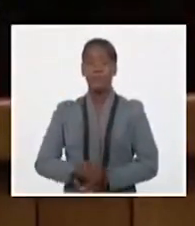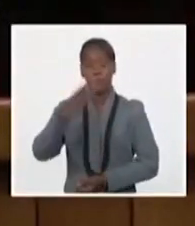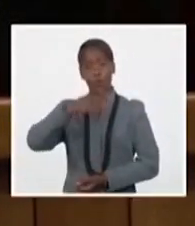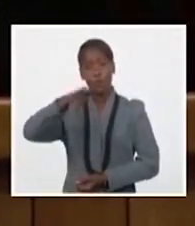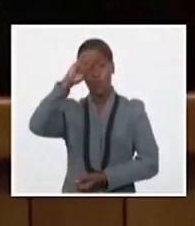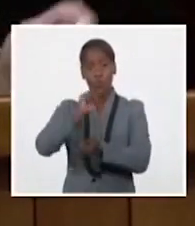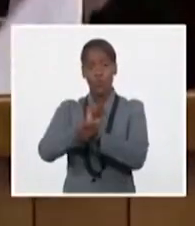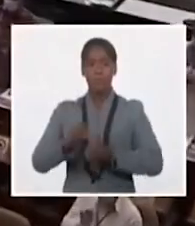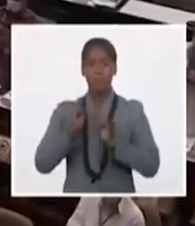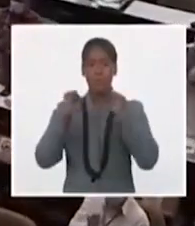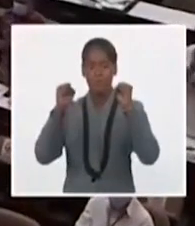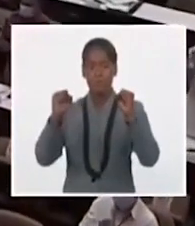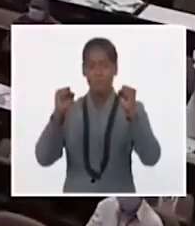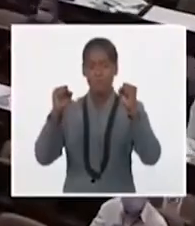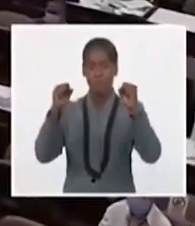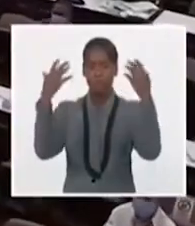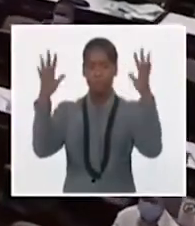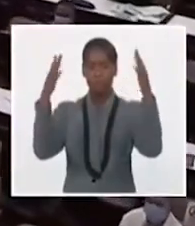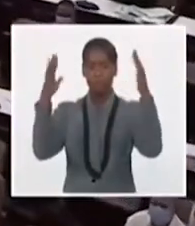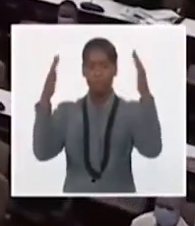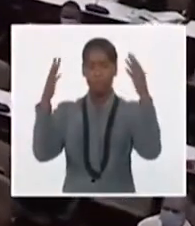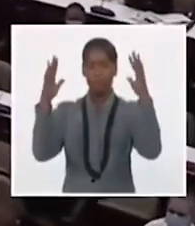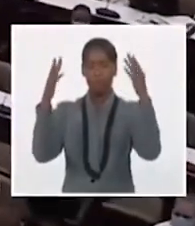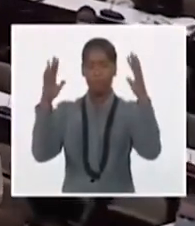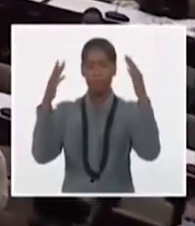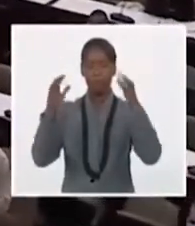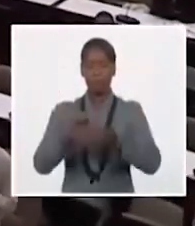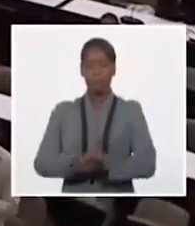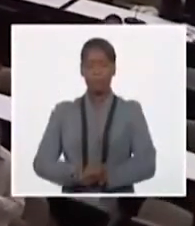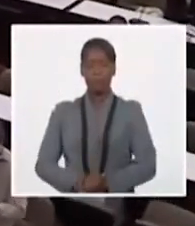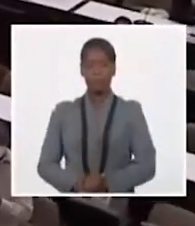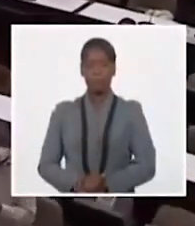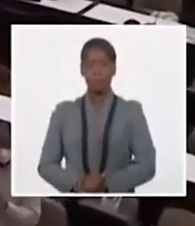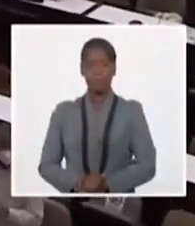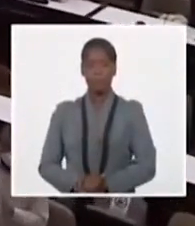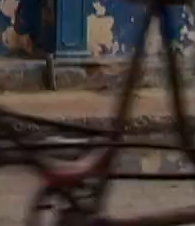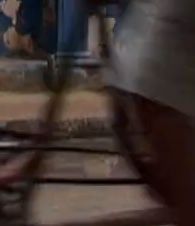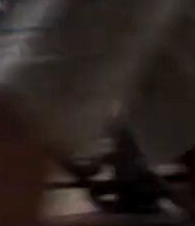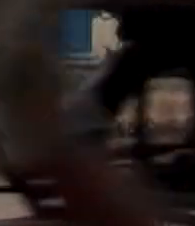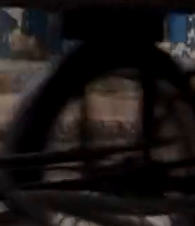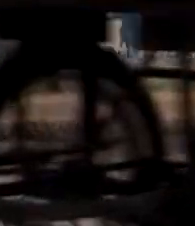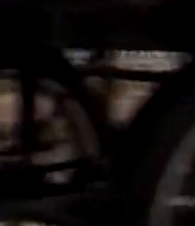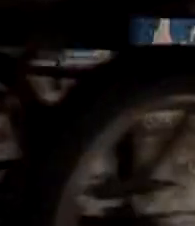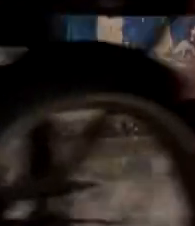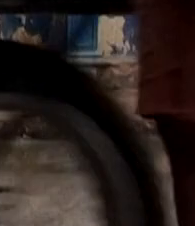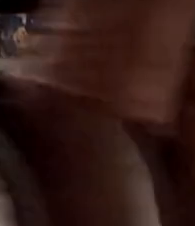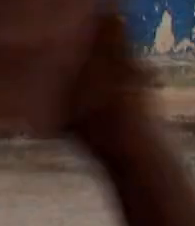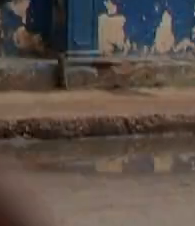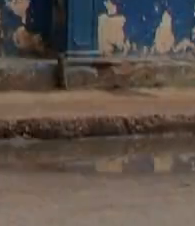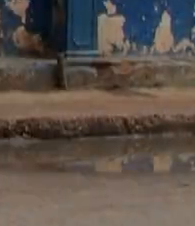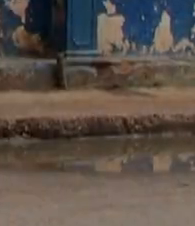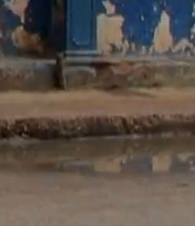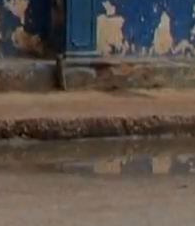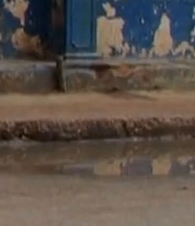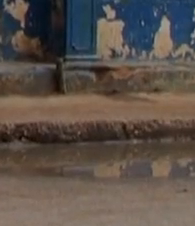le dimissioni arrivano in un momento molto difficile per l'isola la pandemia di coronavirus e le dolorose riforme finanziarie le restrizioni